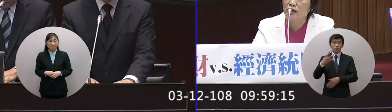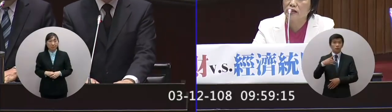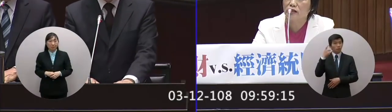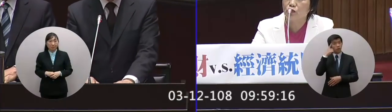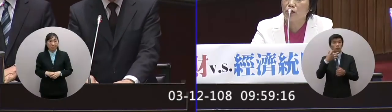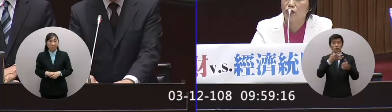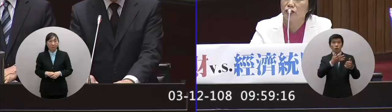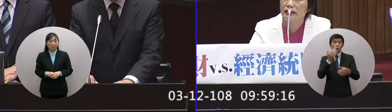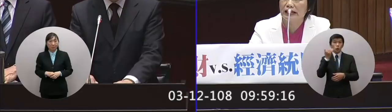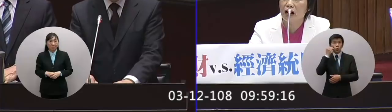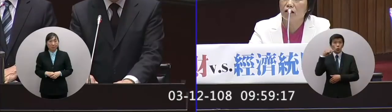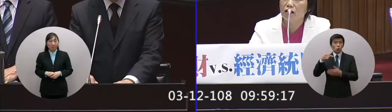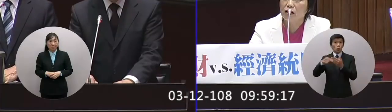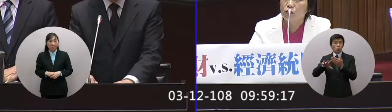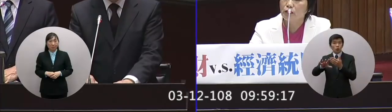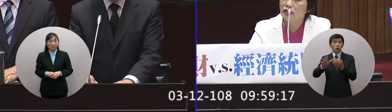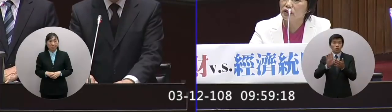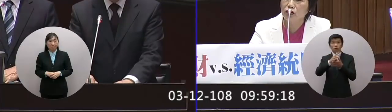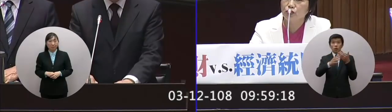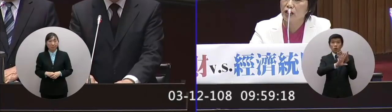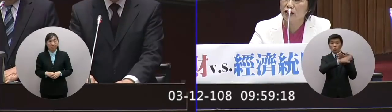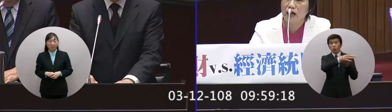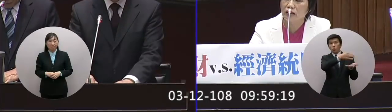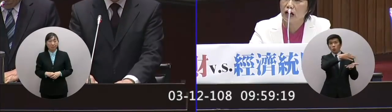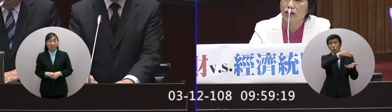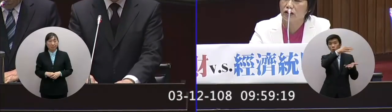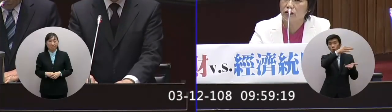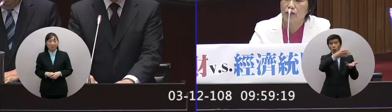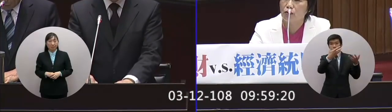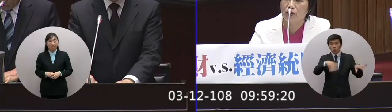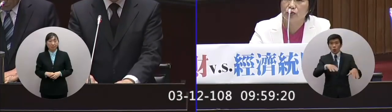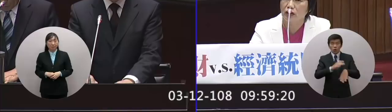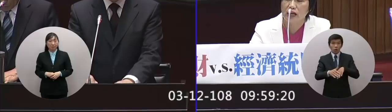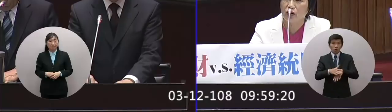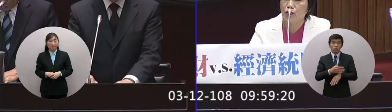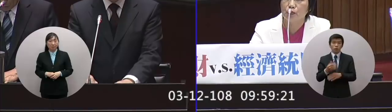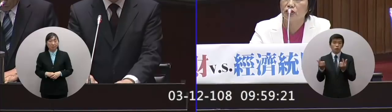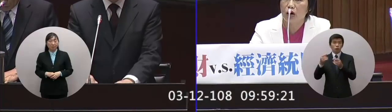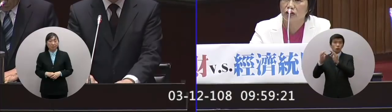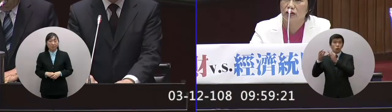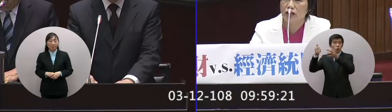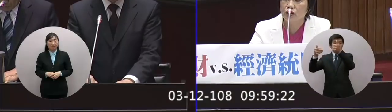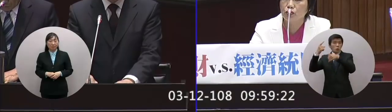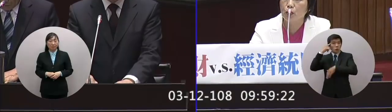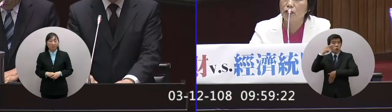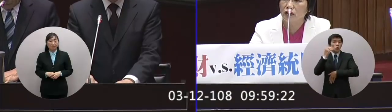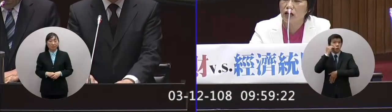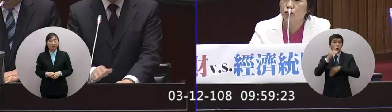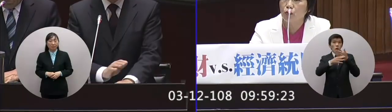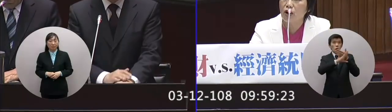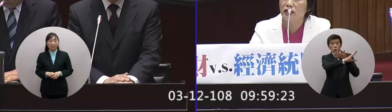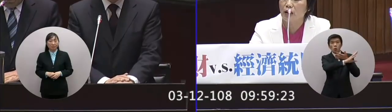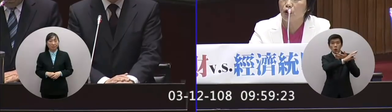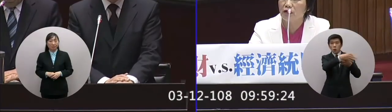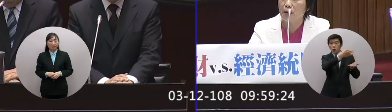会不会因为因此外汇存底太高？我们曾经有中央银行的高层人认为外汇存底太高对我们不是好事，所以我们有